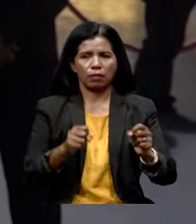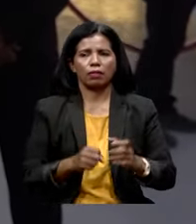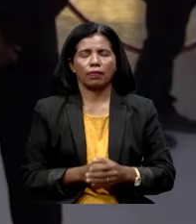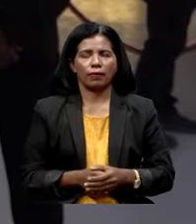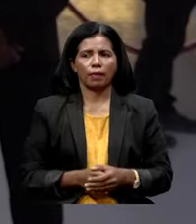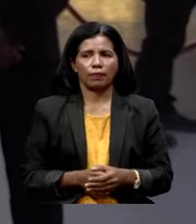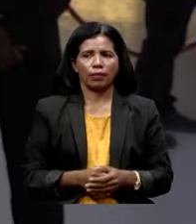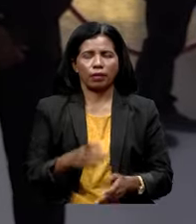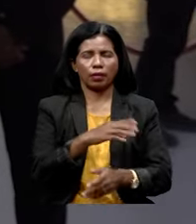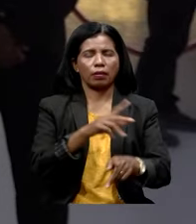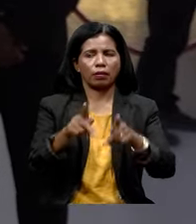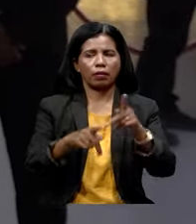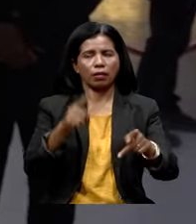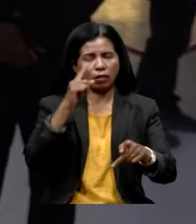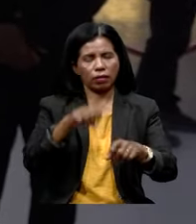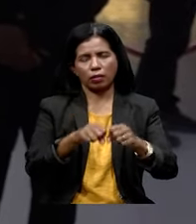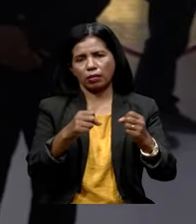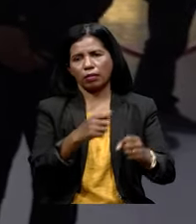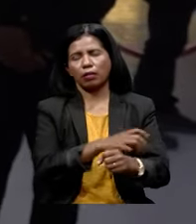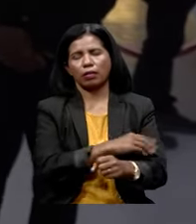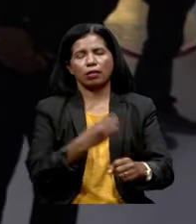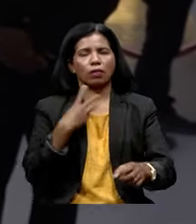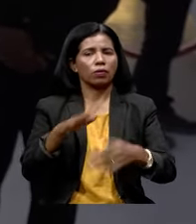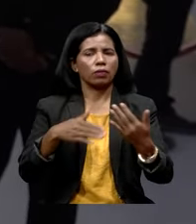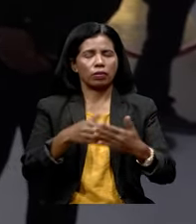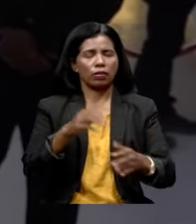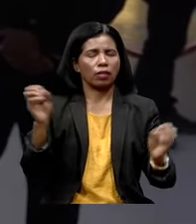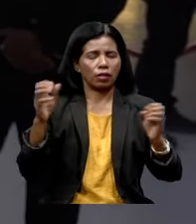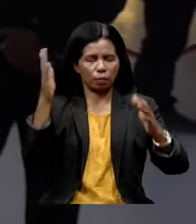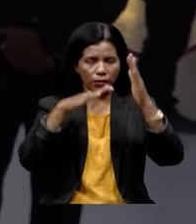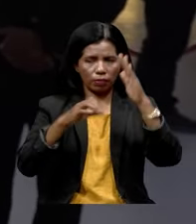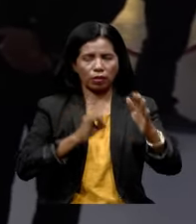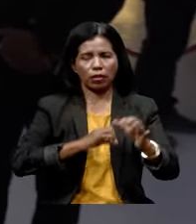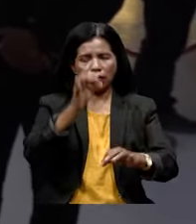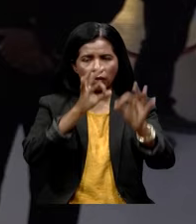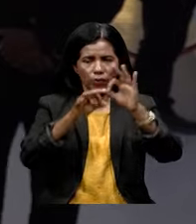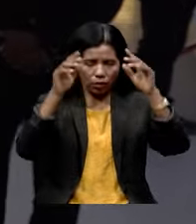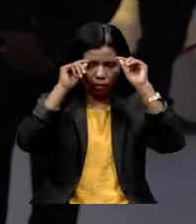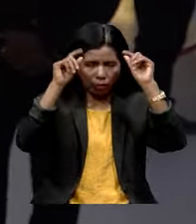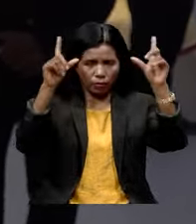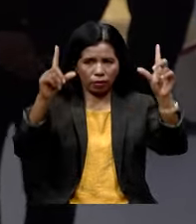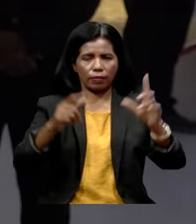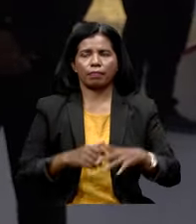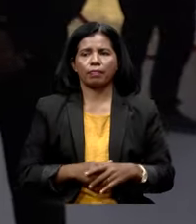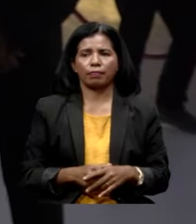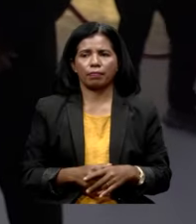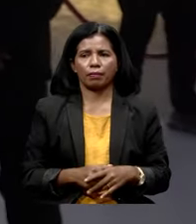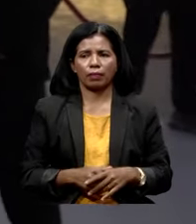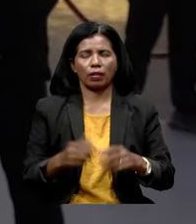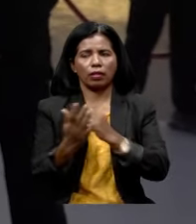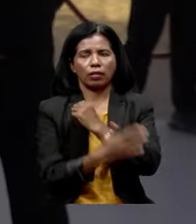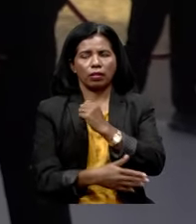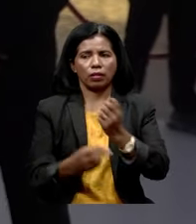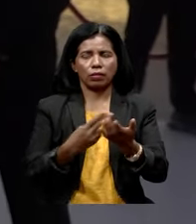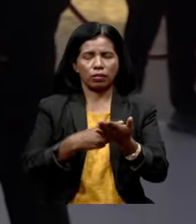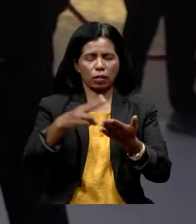atua antes de emane halu bot rumah espera kat botot sel acontece ya fiar kat timor ne rai santu